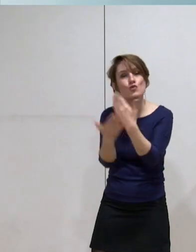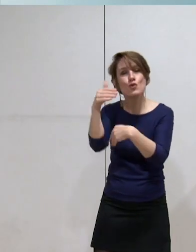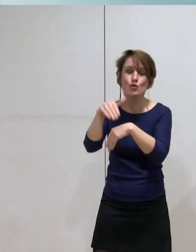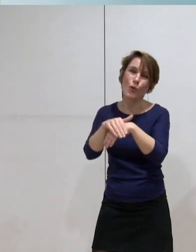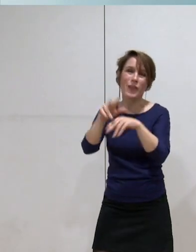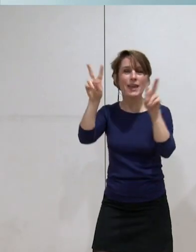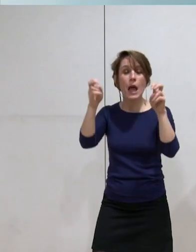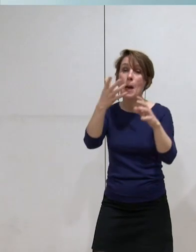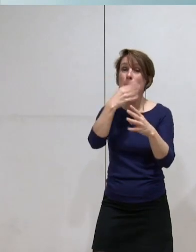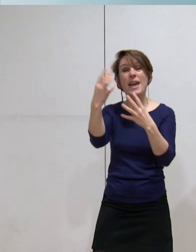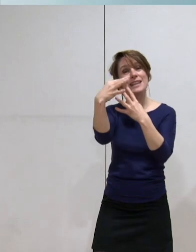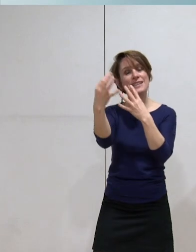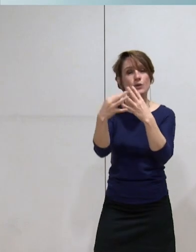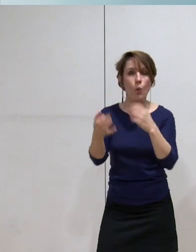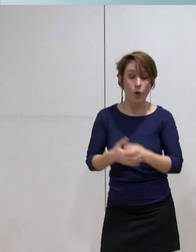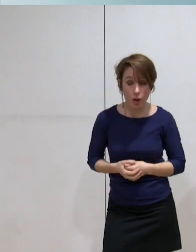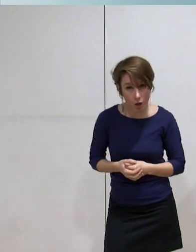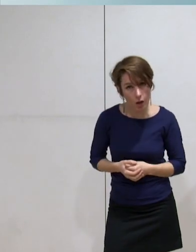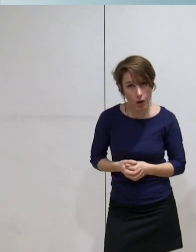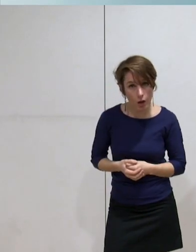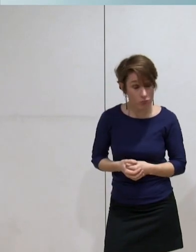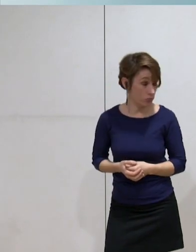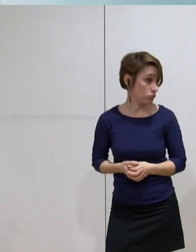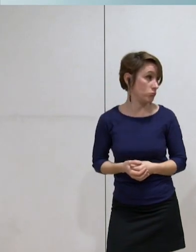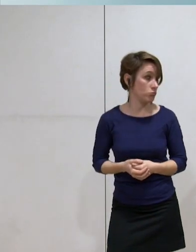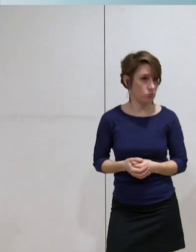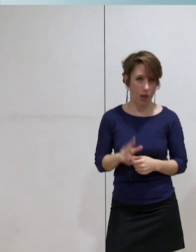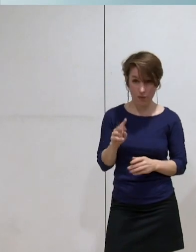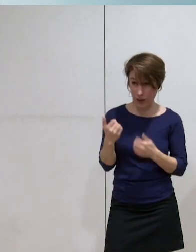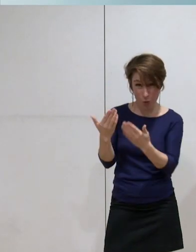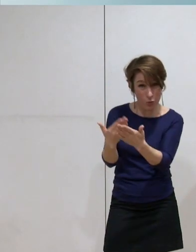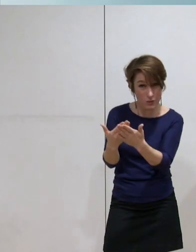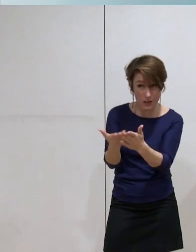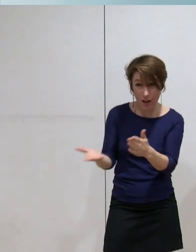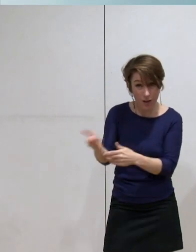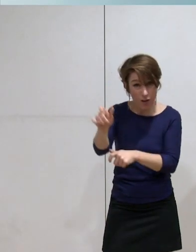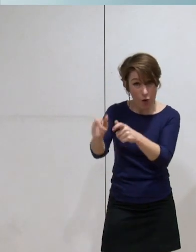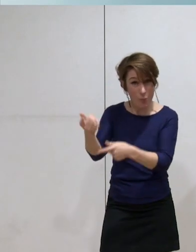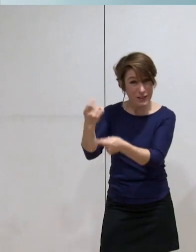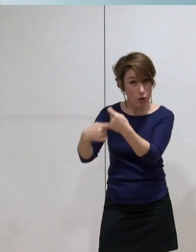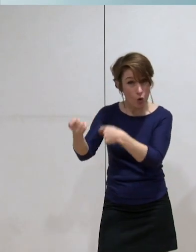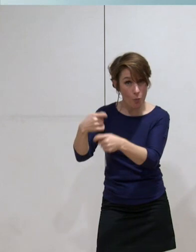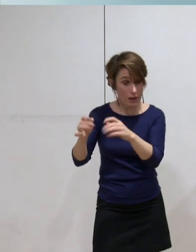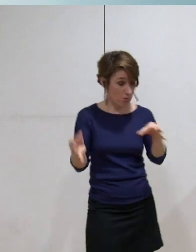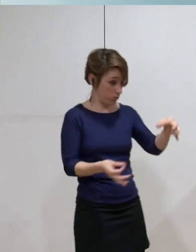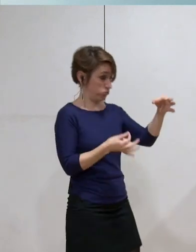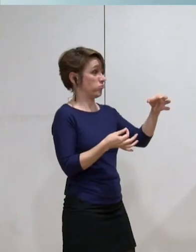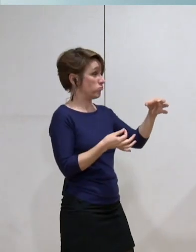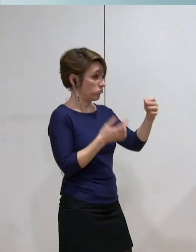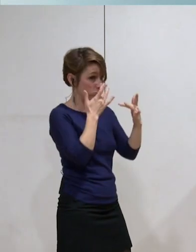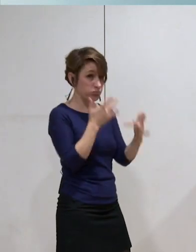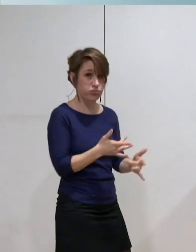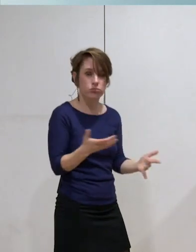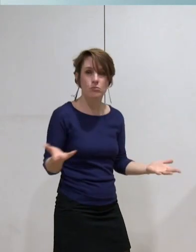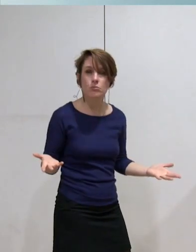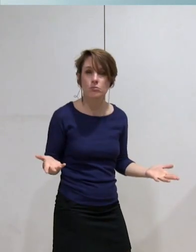saison vous rendez compte convenez qu'avec de telles propositions les commerçant puissent rester sur leur fin et comment dans ces